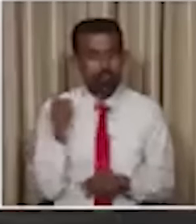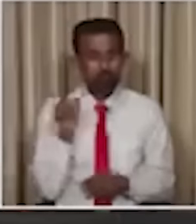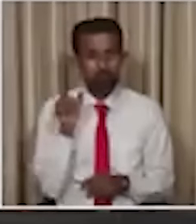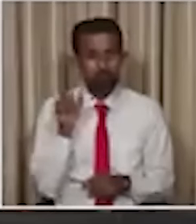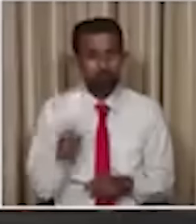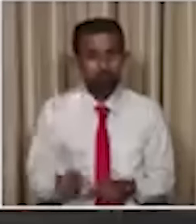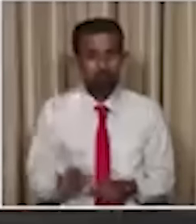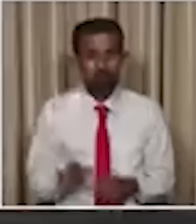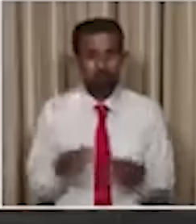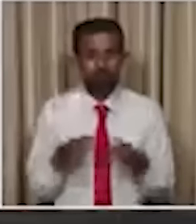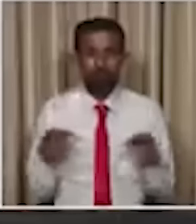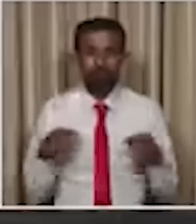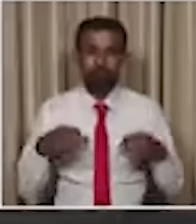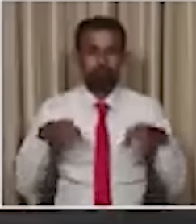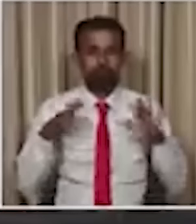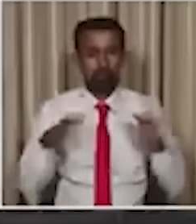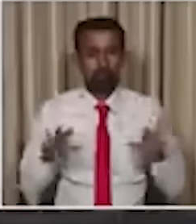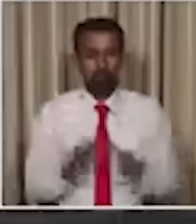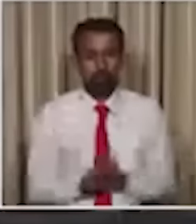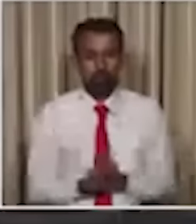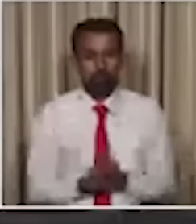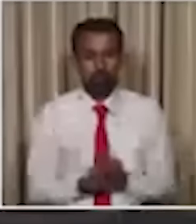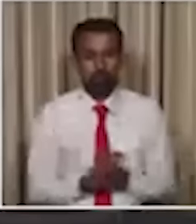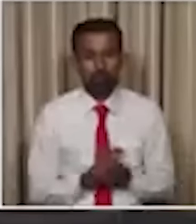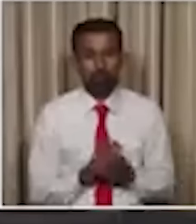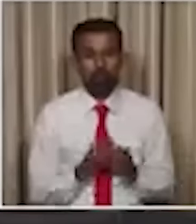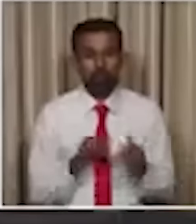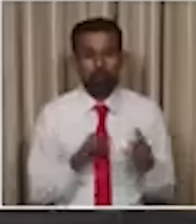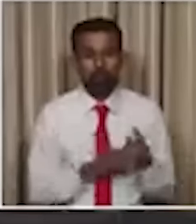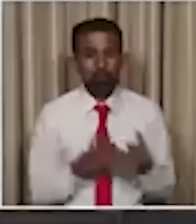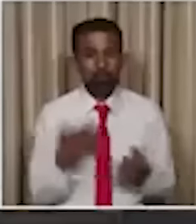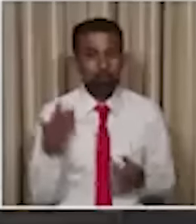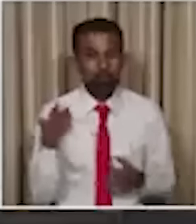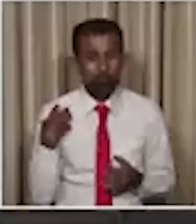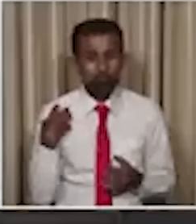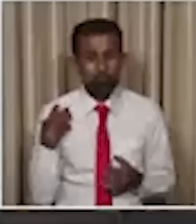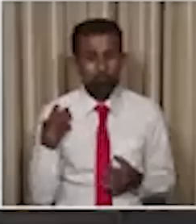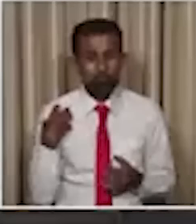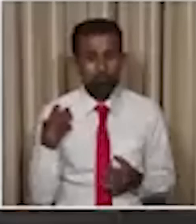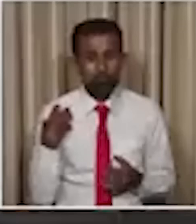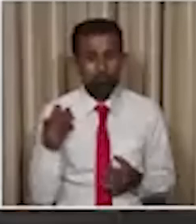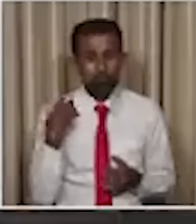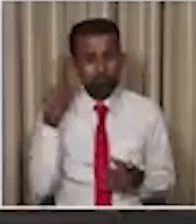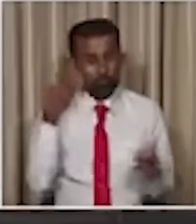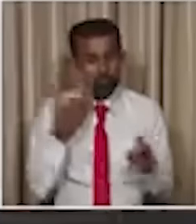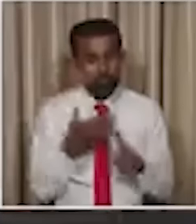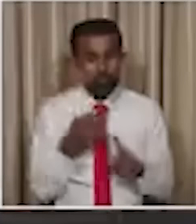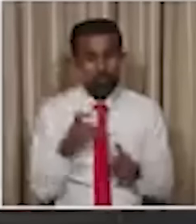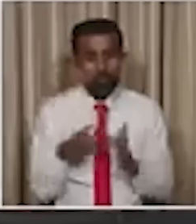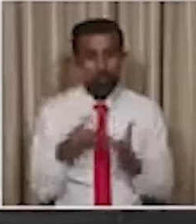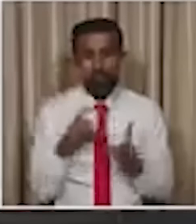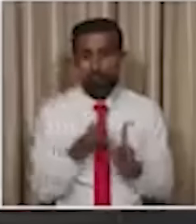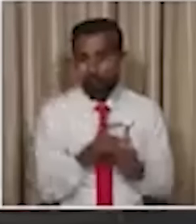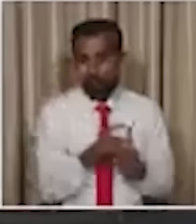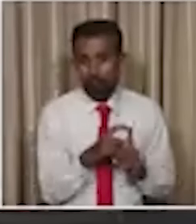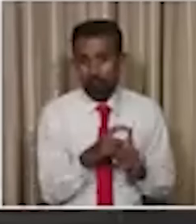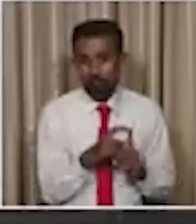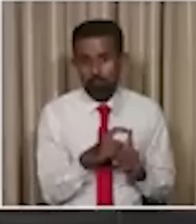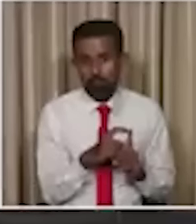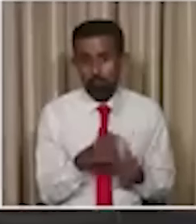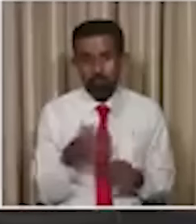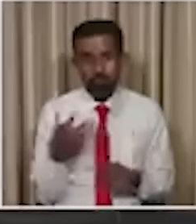පුද්ගලයා නිදහස් කර ඇත. මොහමඩ් සහරාන් ෆස්ට්‍රූල් රහුමාන් සම්බන්ධව අපරාධ පරීක්ෂණ දෙපාර්තමේන්තුව